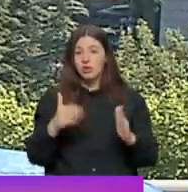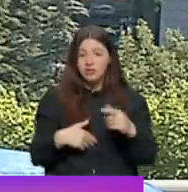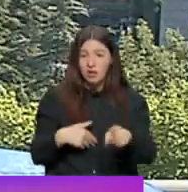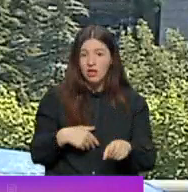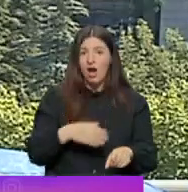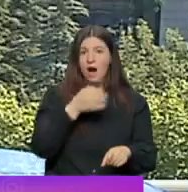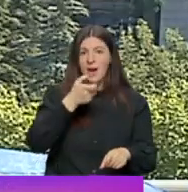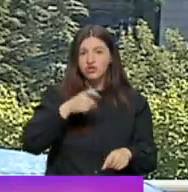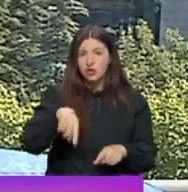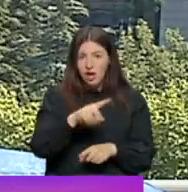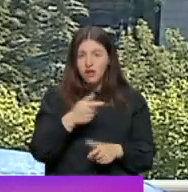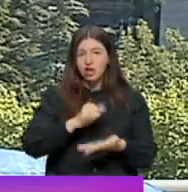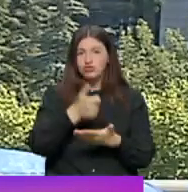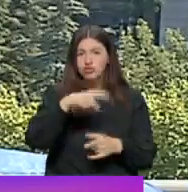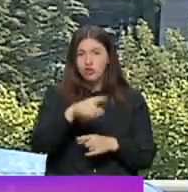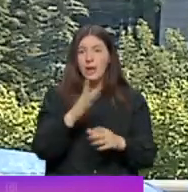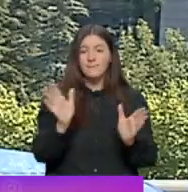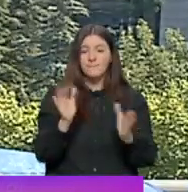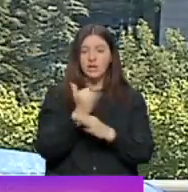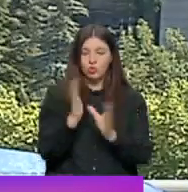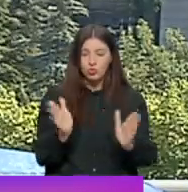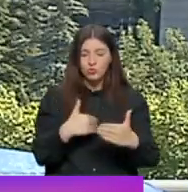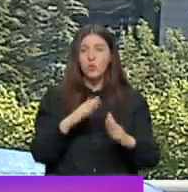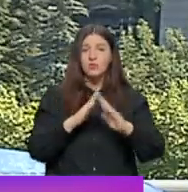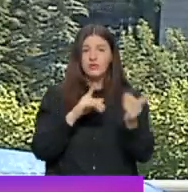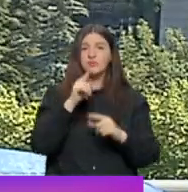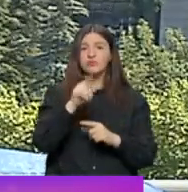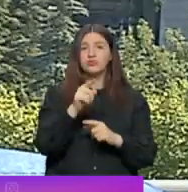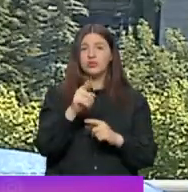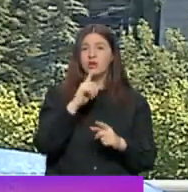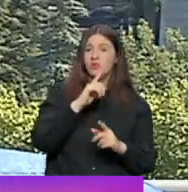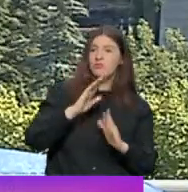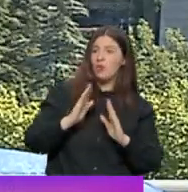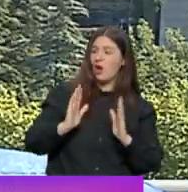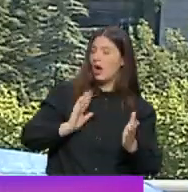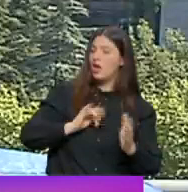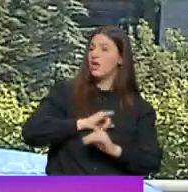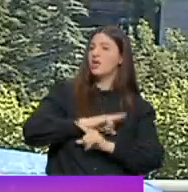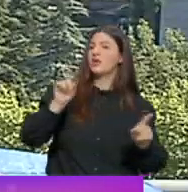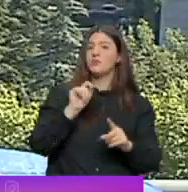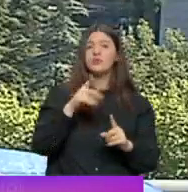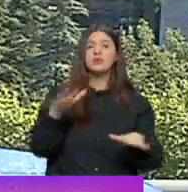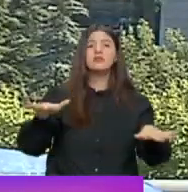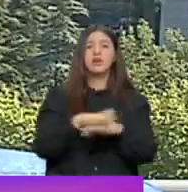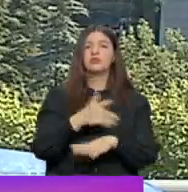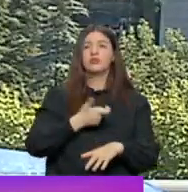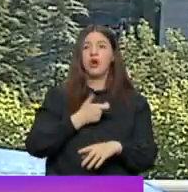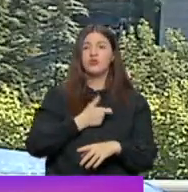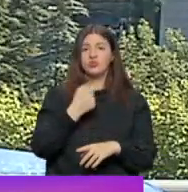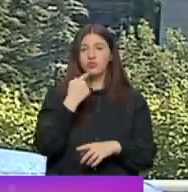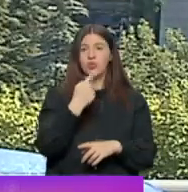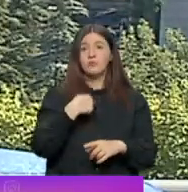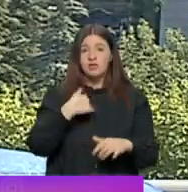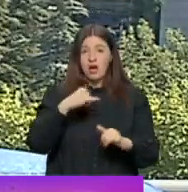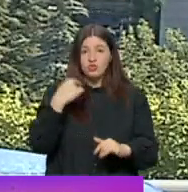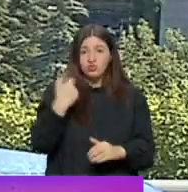sendikalar, haberciler, yine meslek örgütleri, muhalefet buna itiraz ediyor. Bunun bir sansür yasası olduğunu söylüyor. Bizler de öyle olduğunu